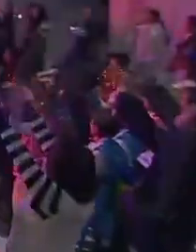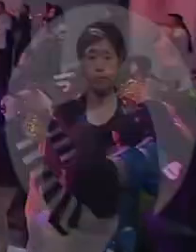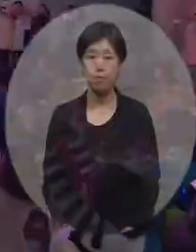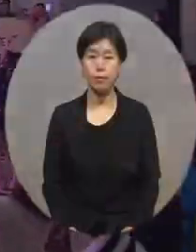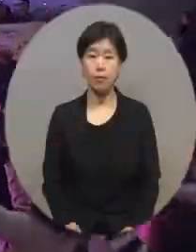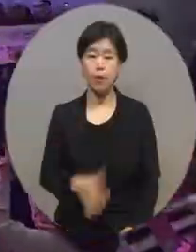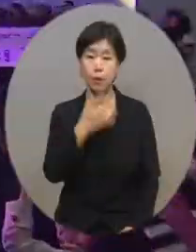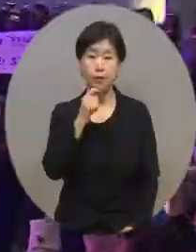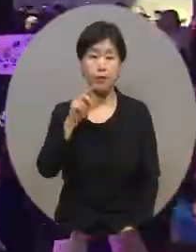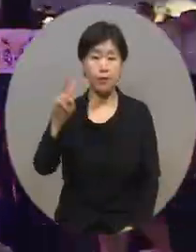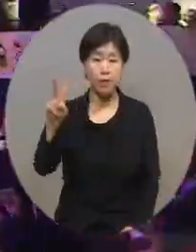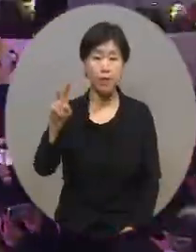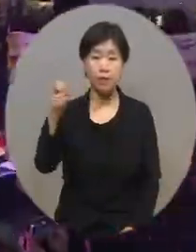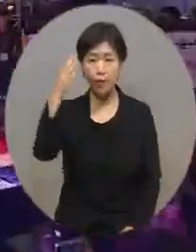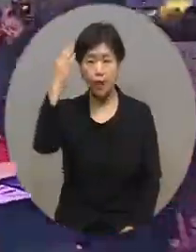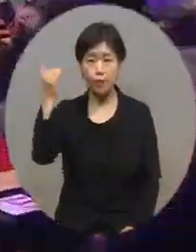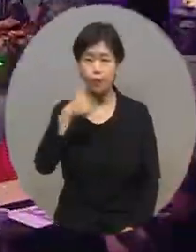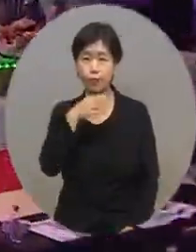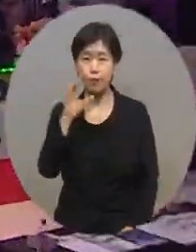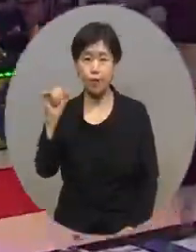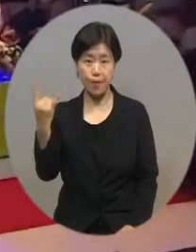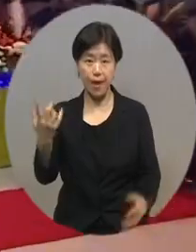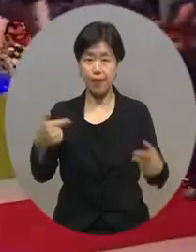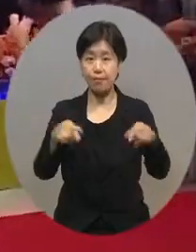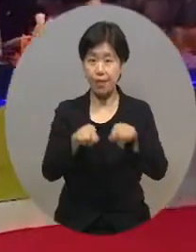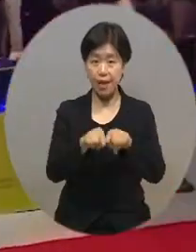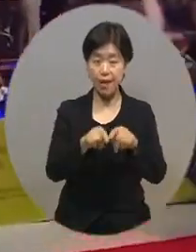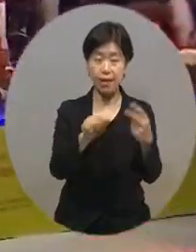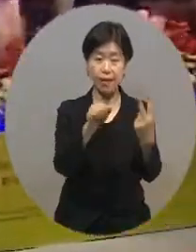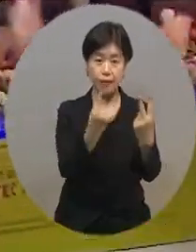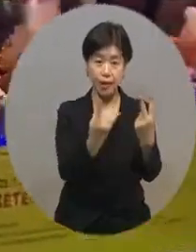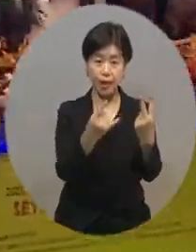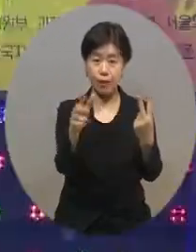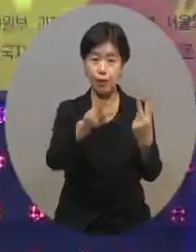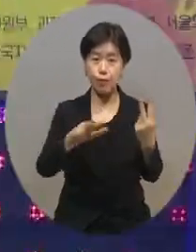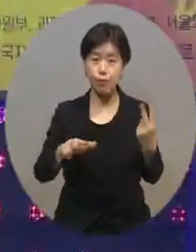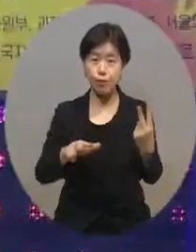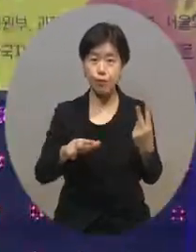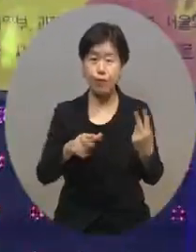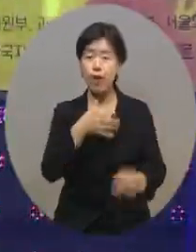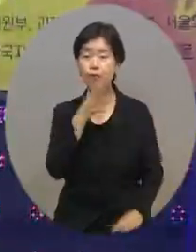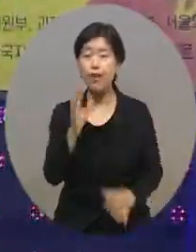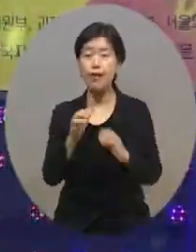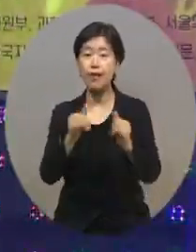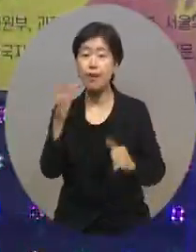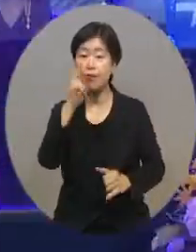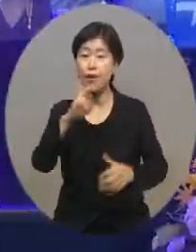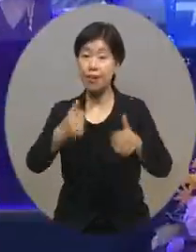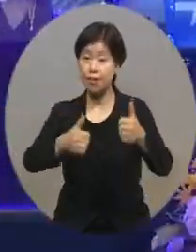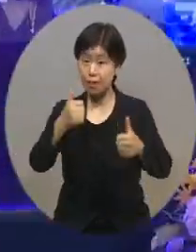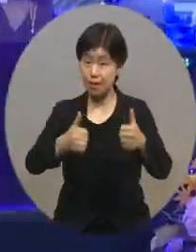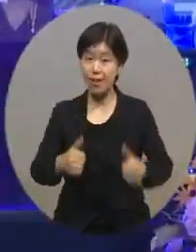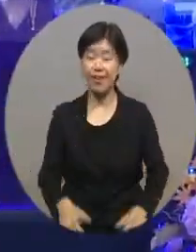복지TV와 대한노인회가 함께하는 제2회 전국 시니어 트롯 가요제 실버싱어를